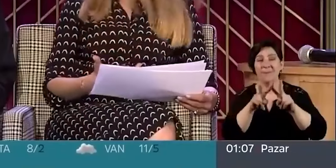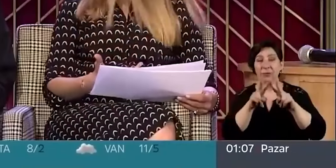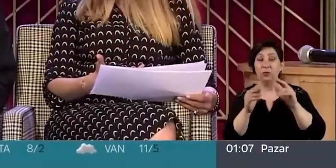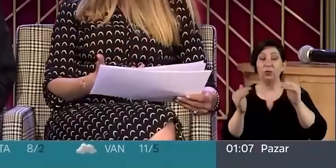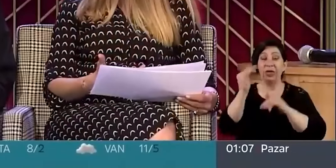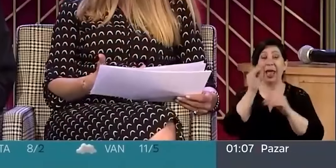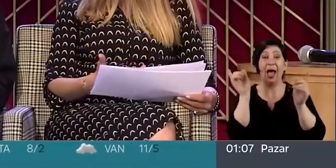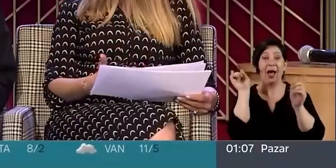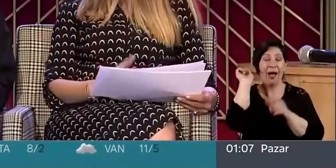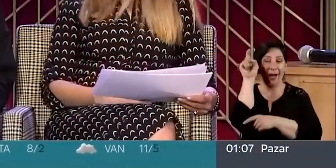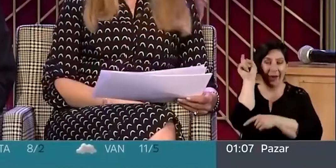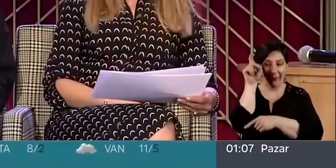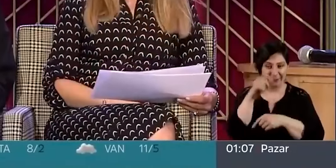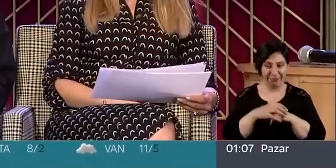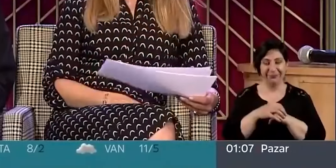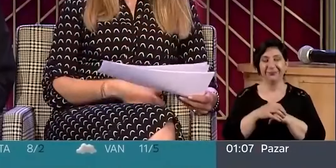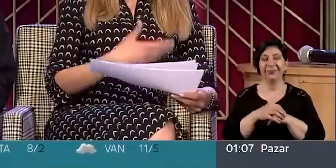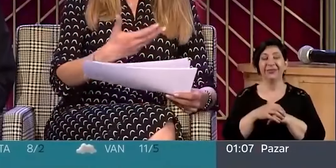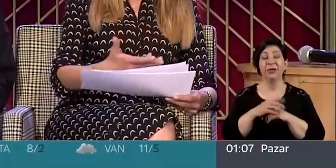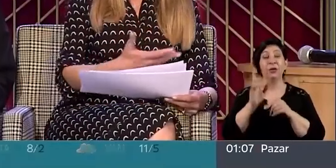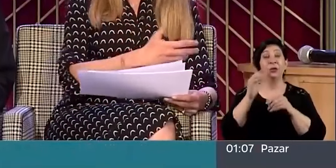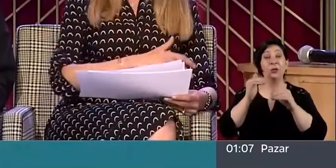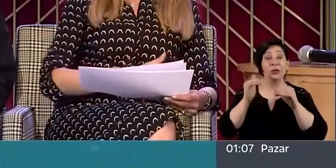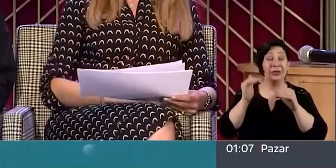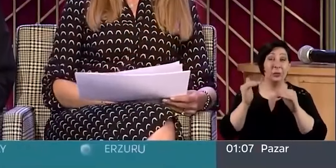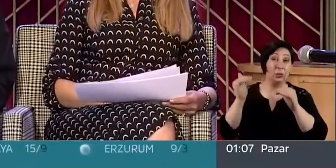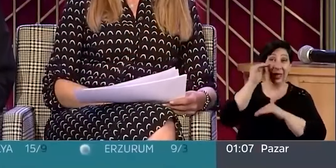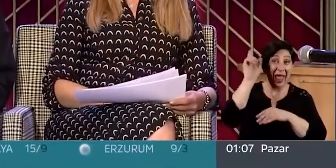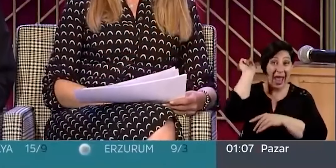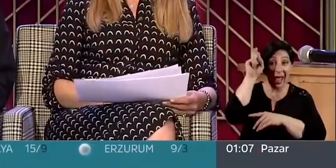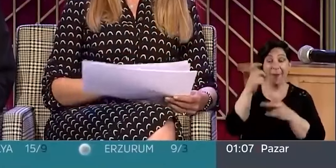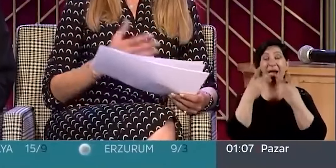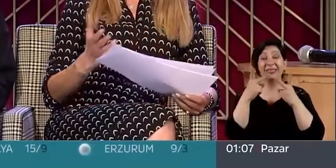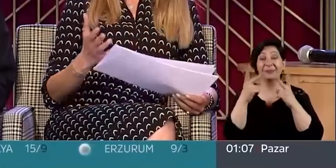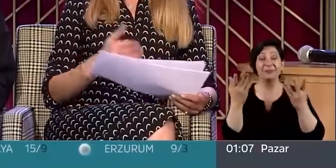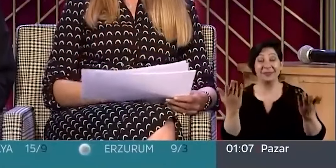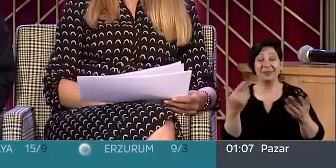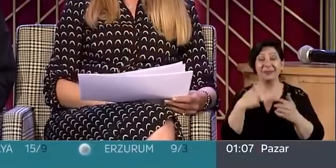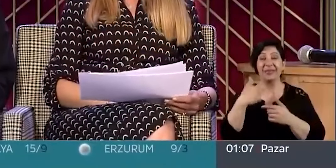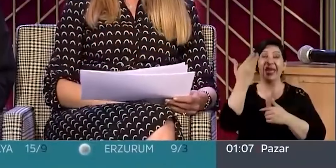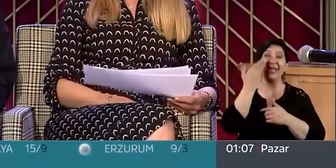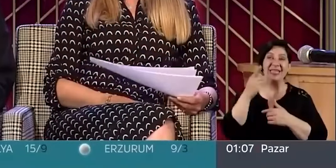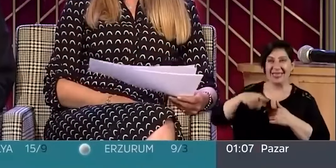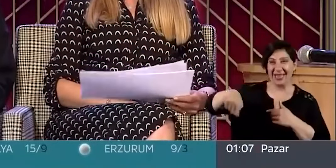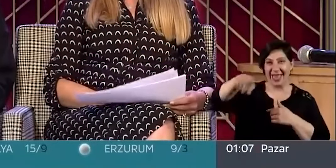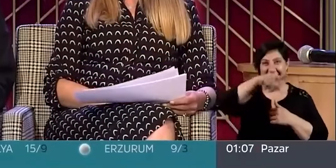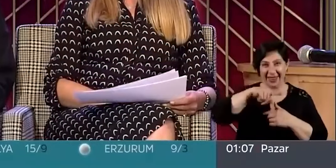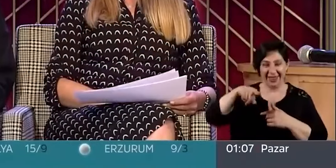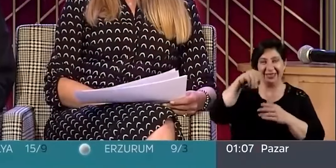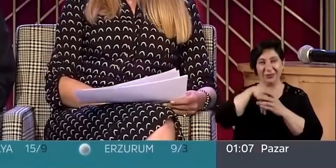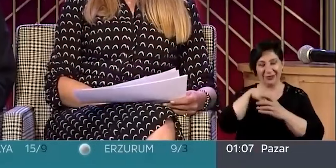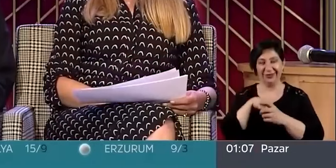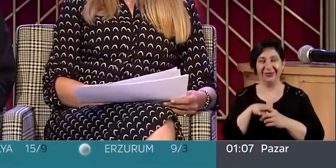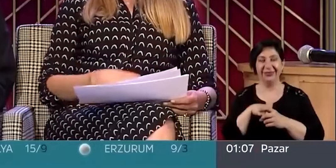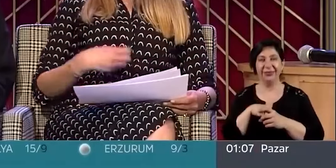yükseleni akrep. Tamam. Yükselen akrepleri hemen şöyle bir açıklayacak olursak muhakkak bizi izleyen izleyicilerimiz